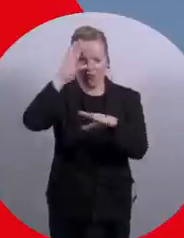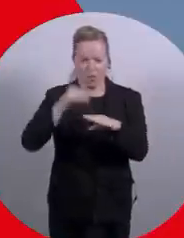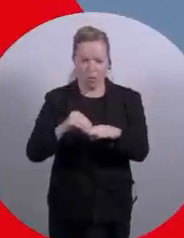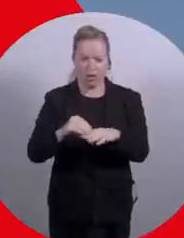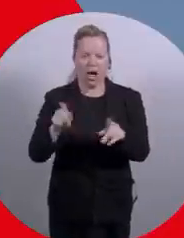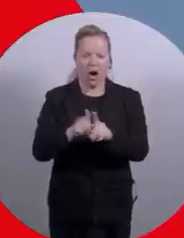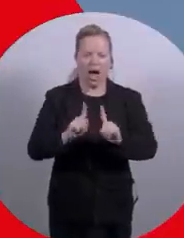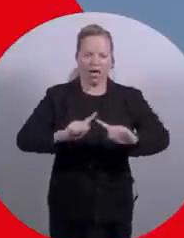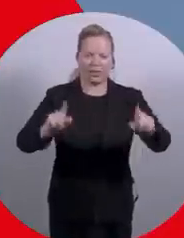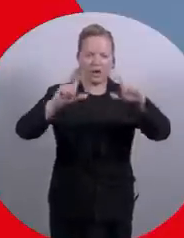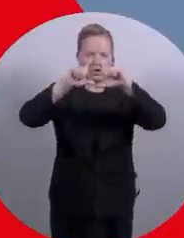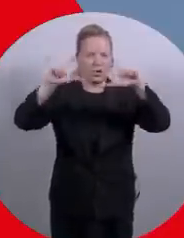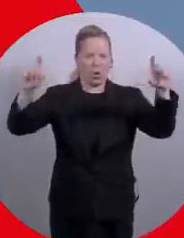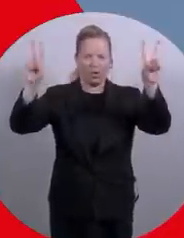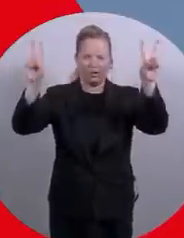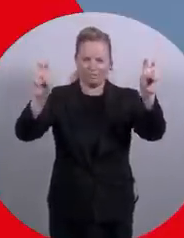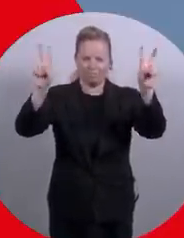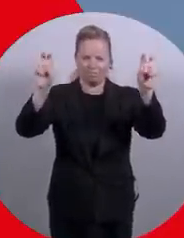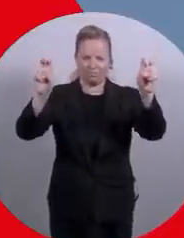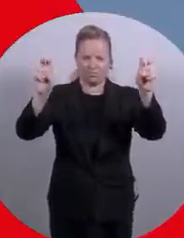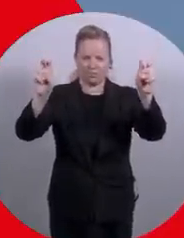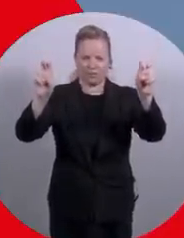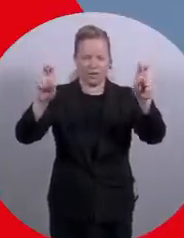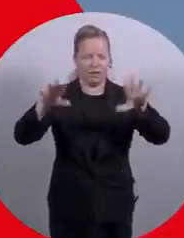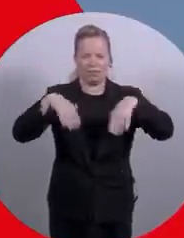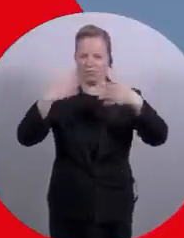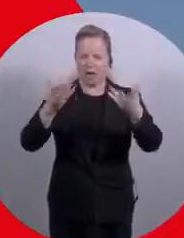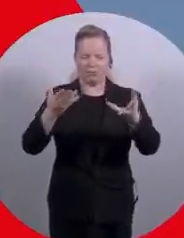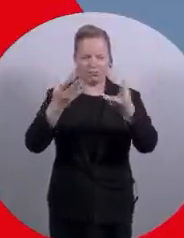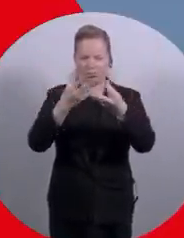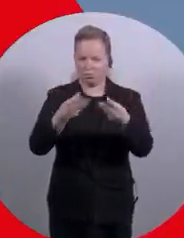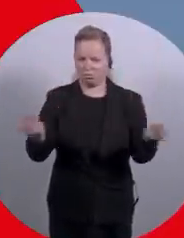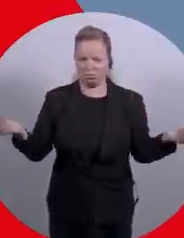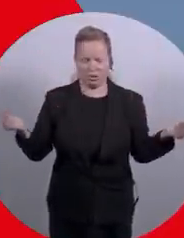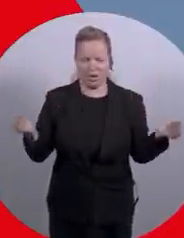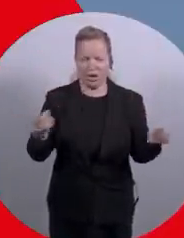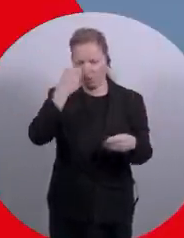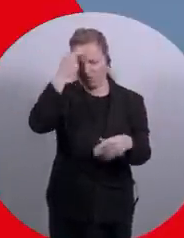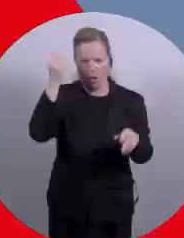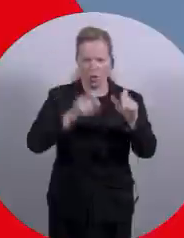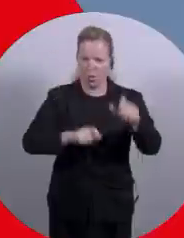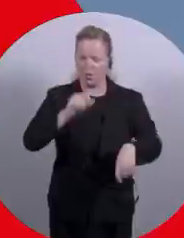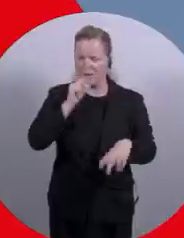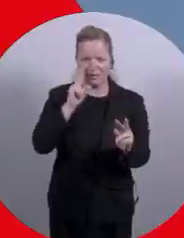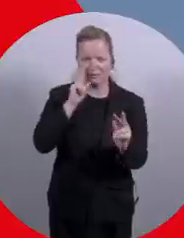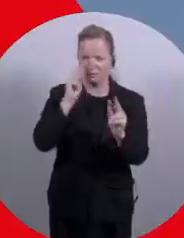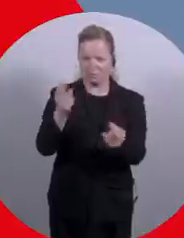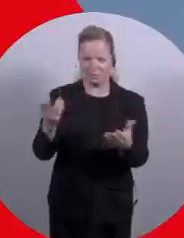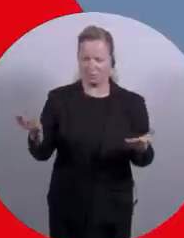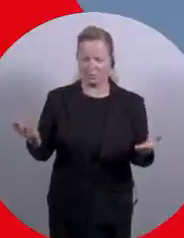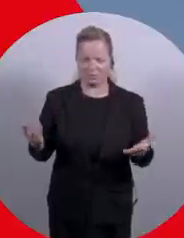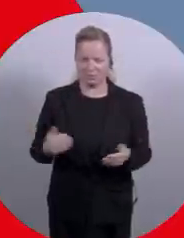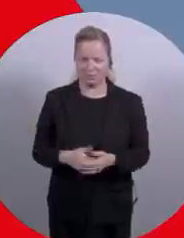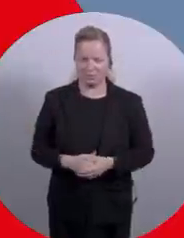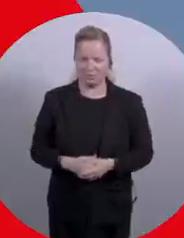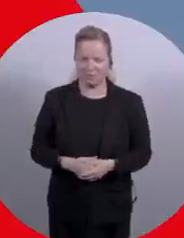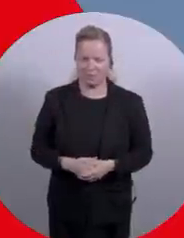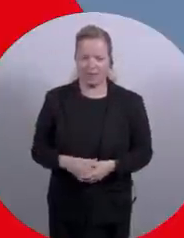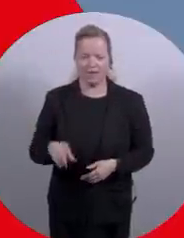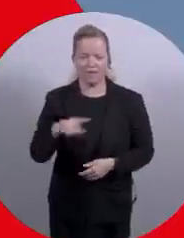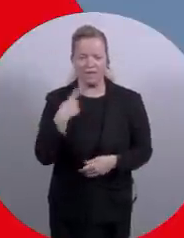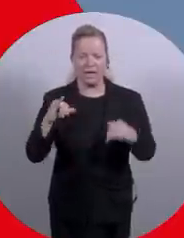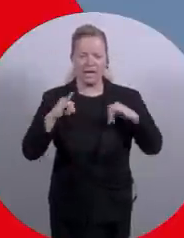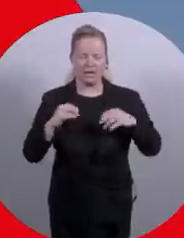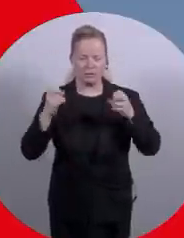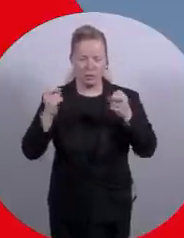andere sloggens wirkungslos verheilt sein in der Bevölkerung und wir in Innsbruck